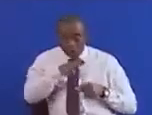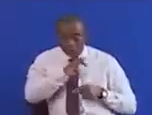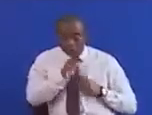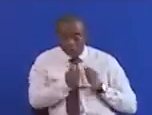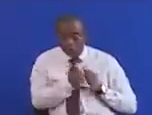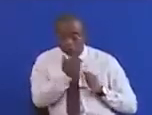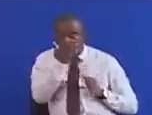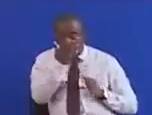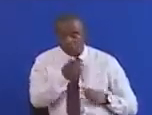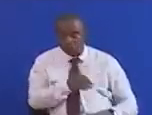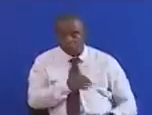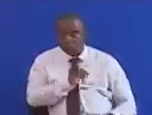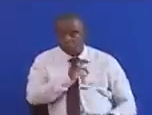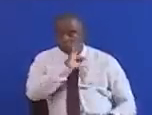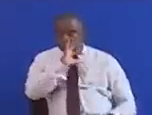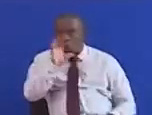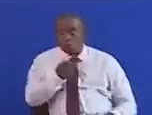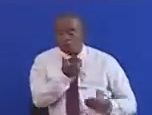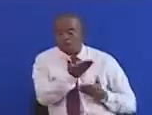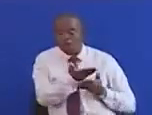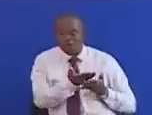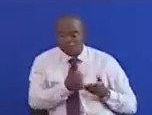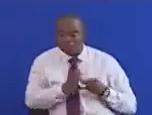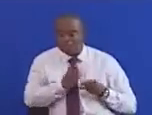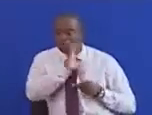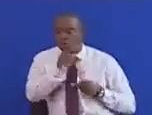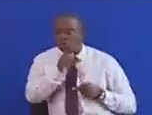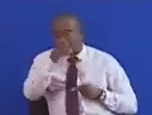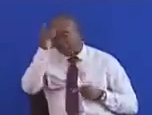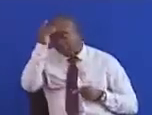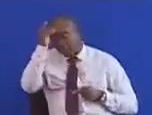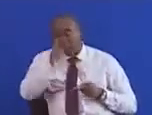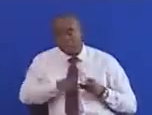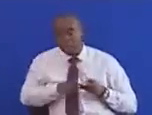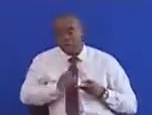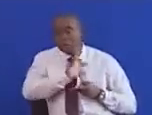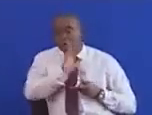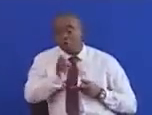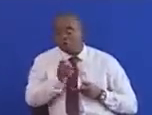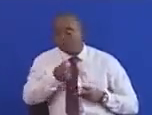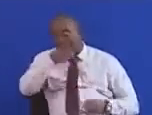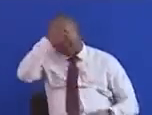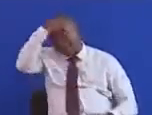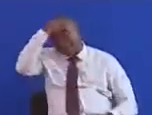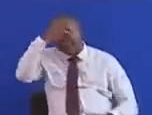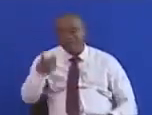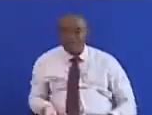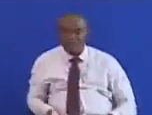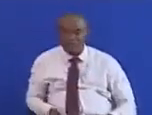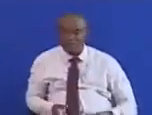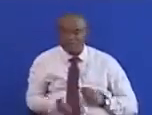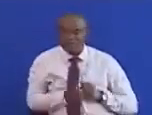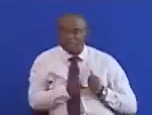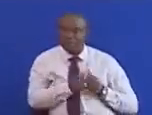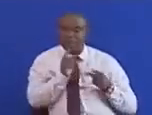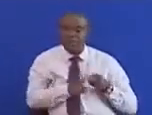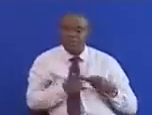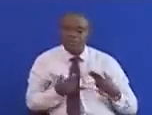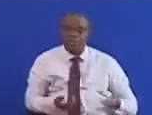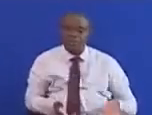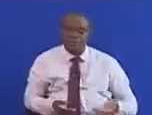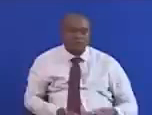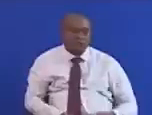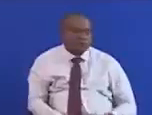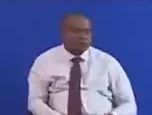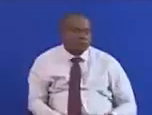2015 na wote wana cheti, wote wana diploma au wana shahada. Lakini la pili, Mheshimiwa